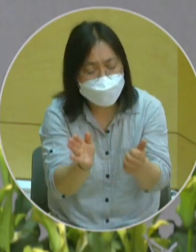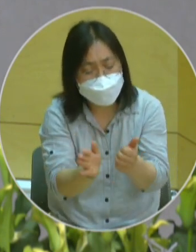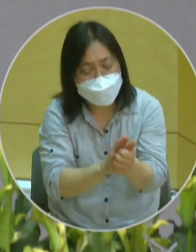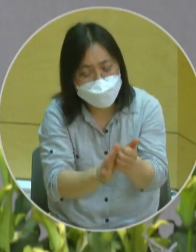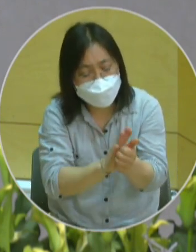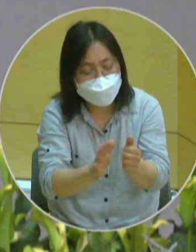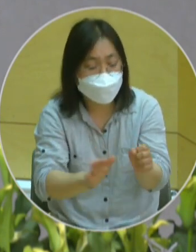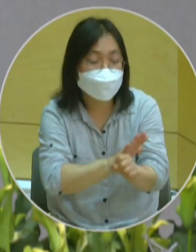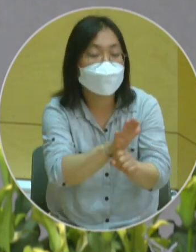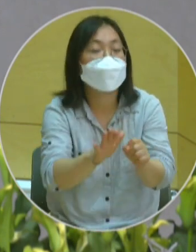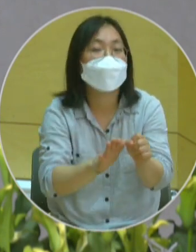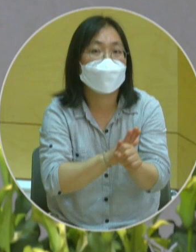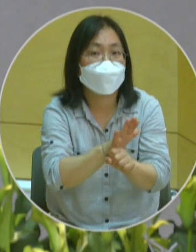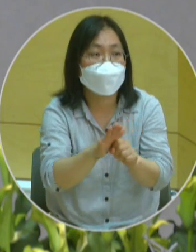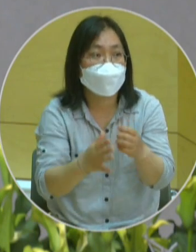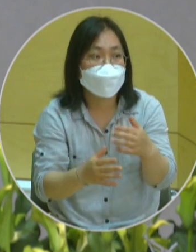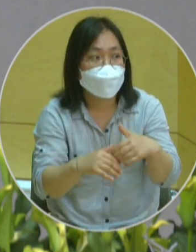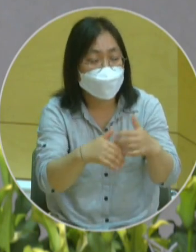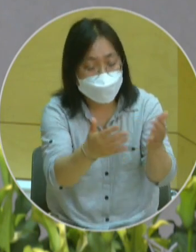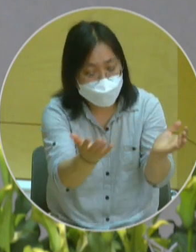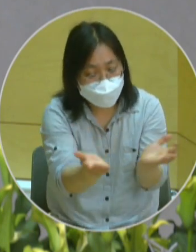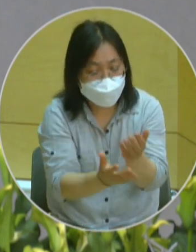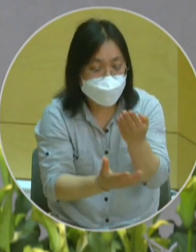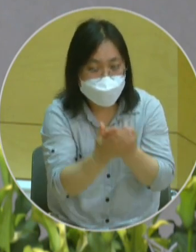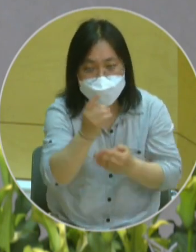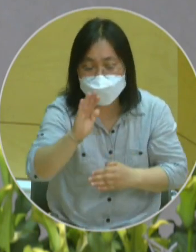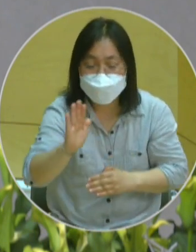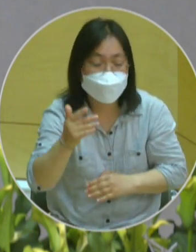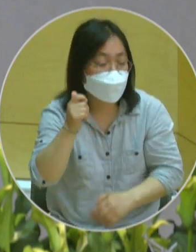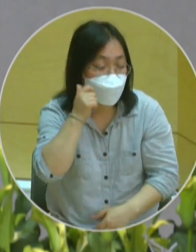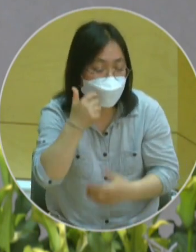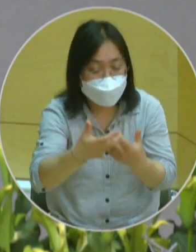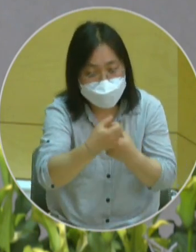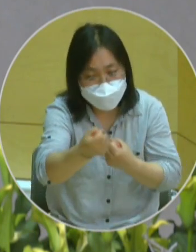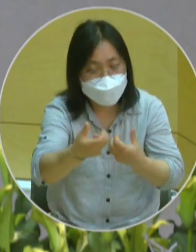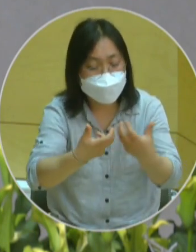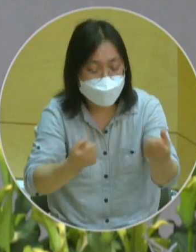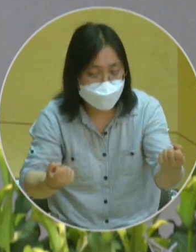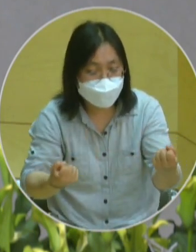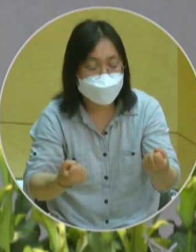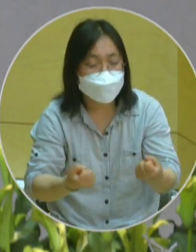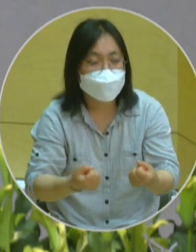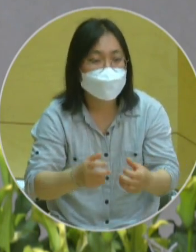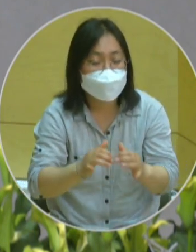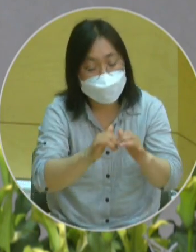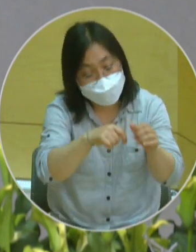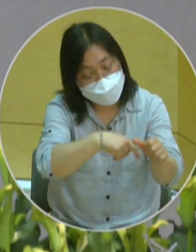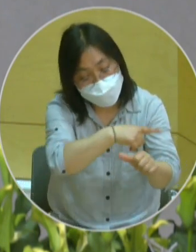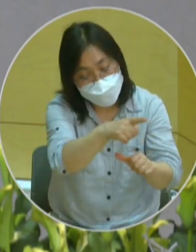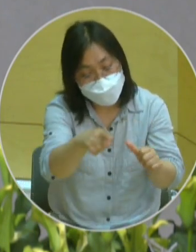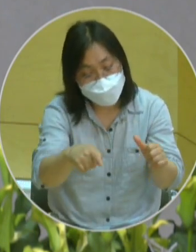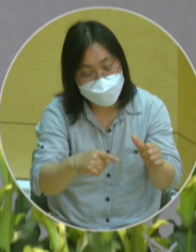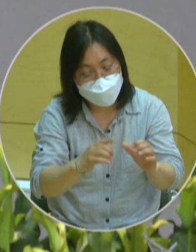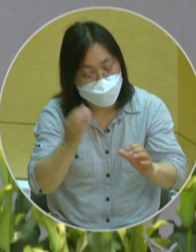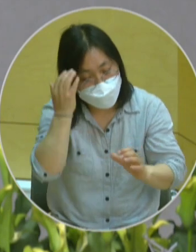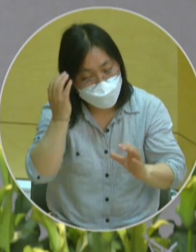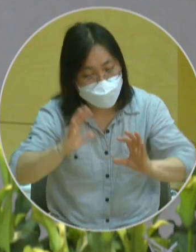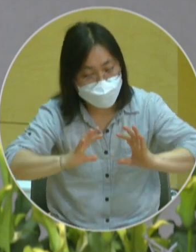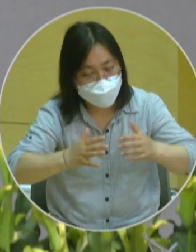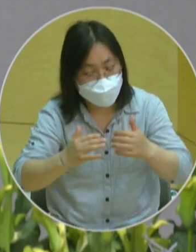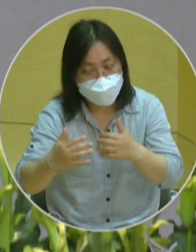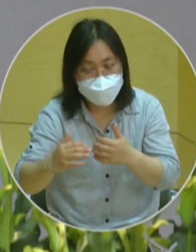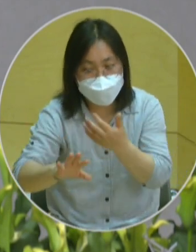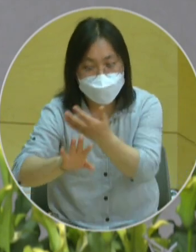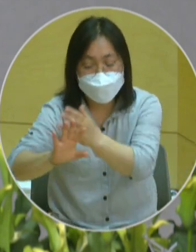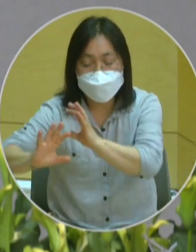공동체가 하나 되는 것보다는 반목하고 나누어지고 갈라지게 만드는 이 상황은 우리나라가 외국에서 점령당할